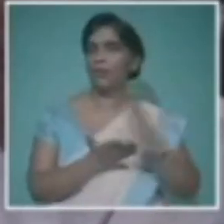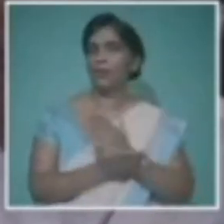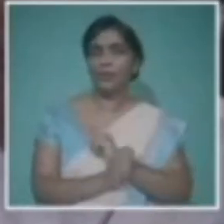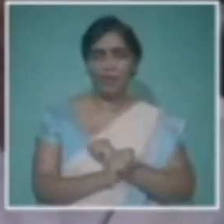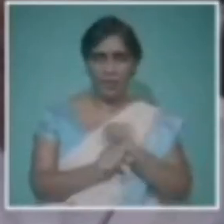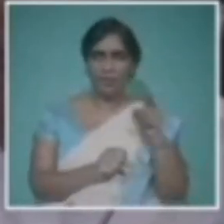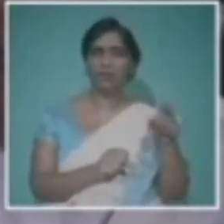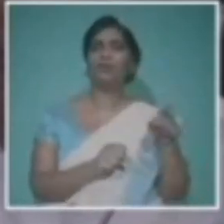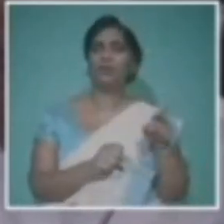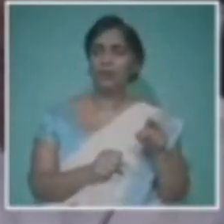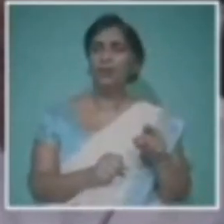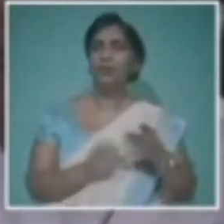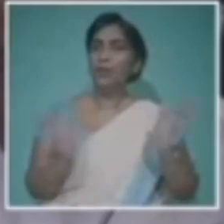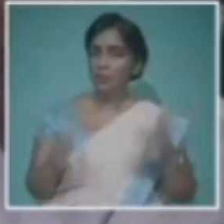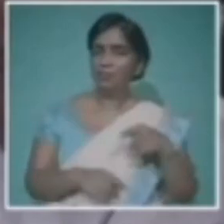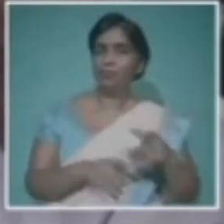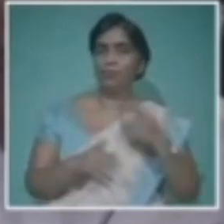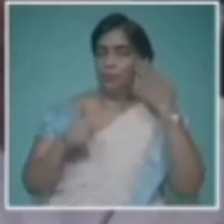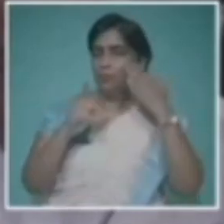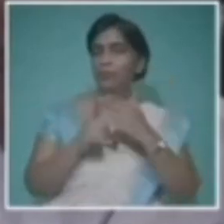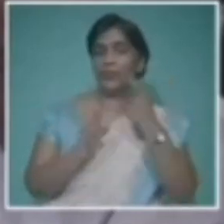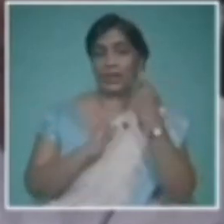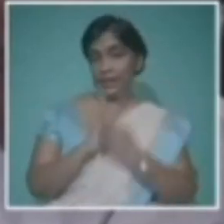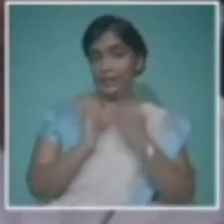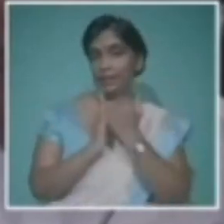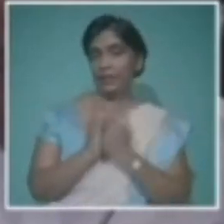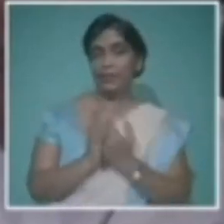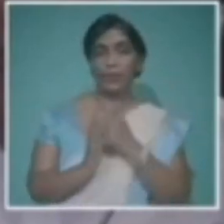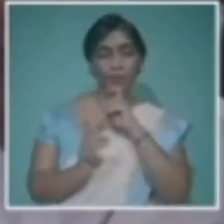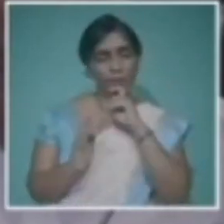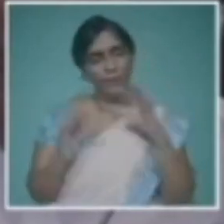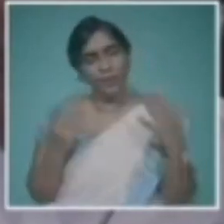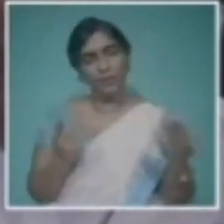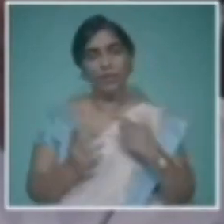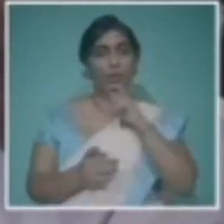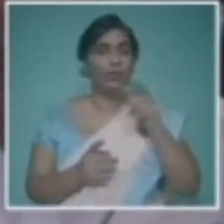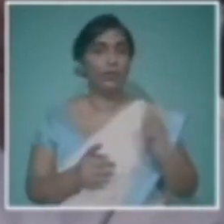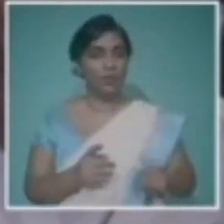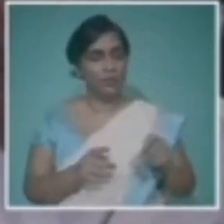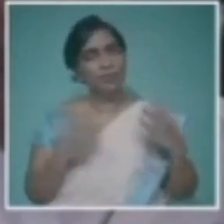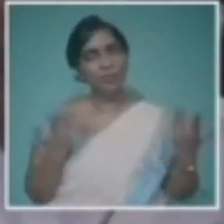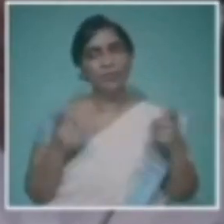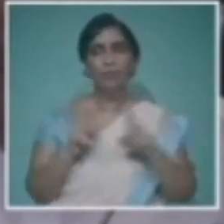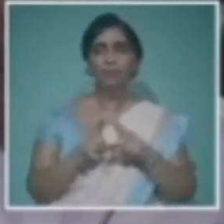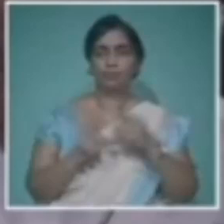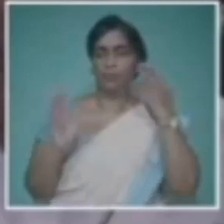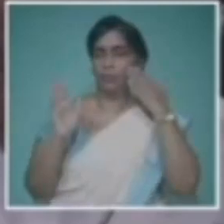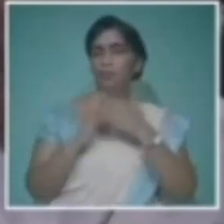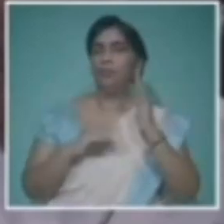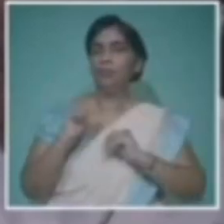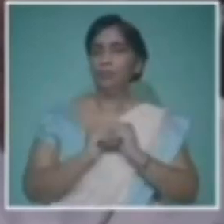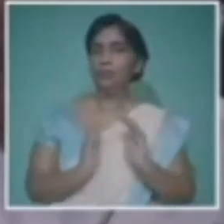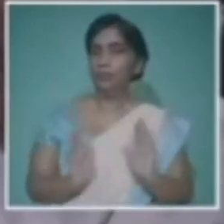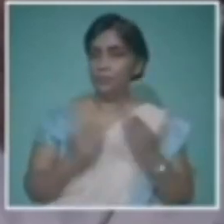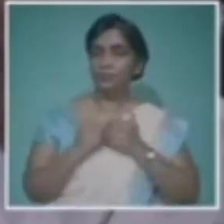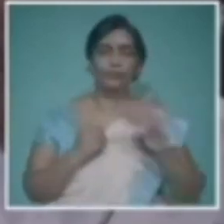නොවන්නේය තවද මේ පරිච්ඡේදයේ විධිවිධාන අධිකරණයක් හෝ විනිශ්චය අධිකරණයක් හෝ මගින් ක්‍රියාත්මක කරවා